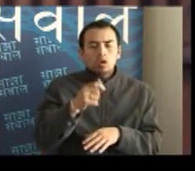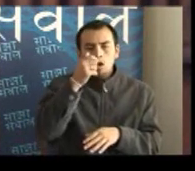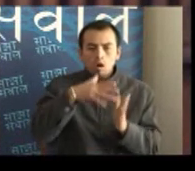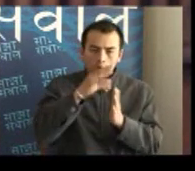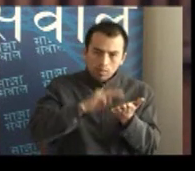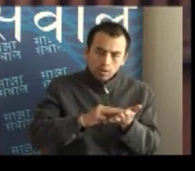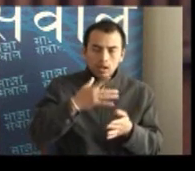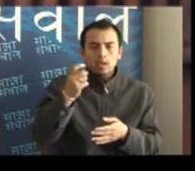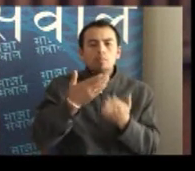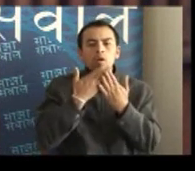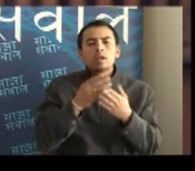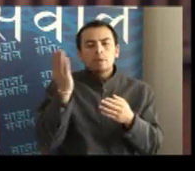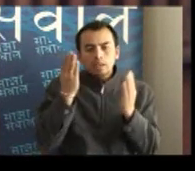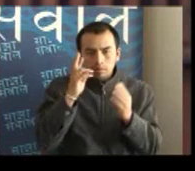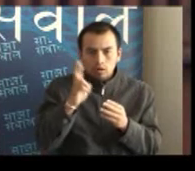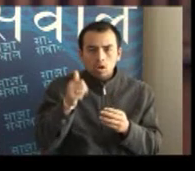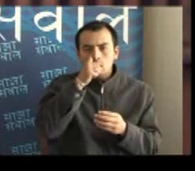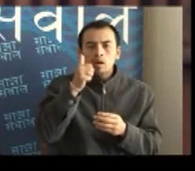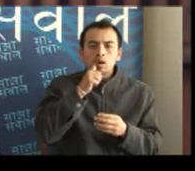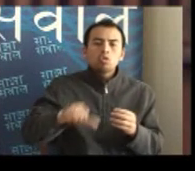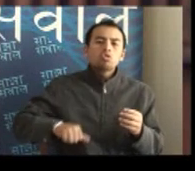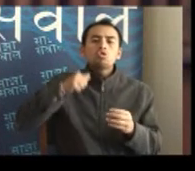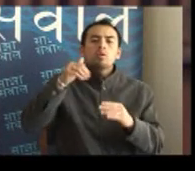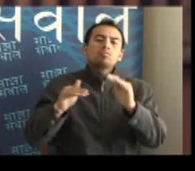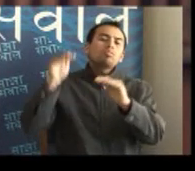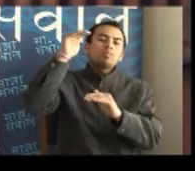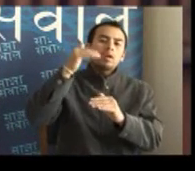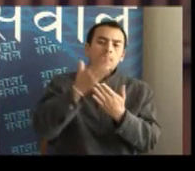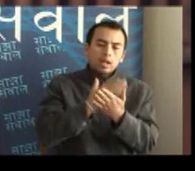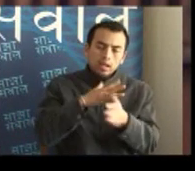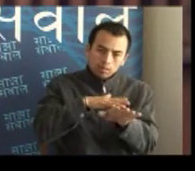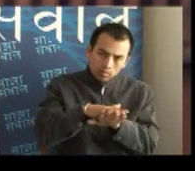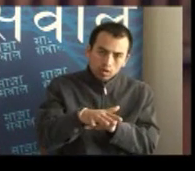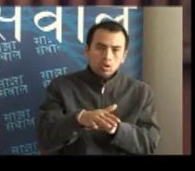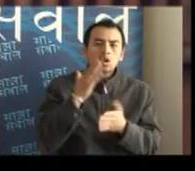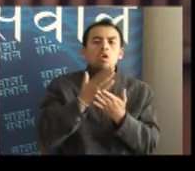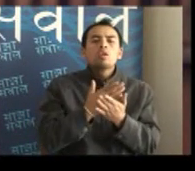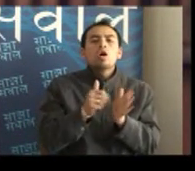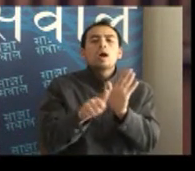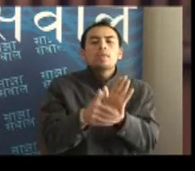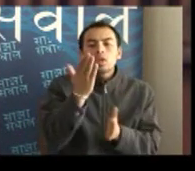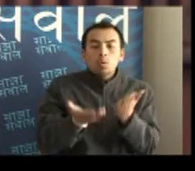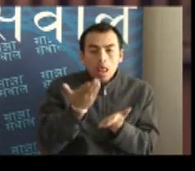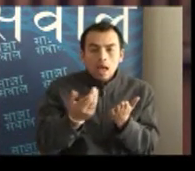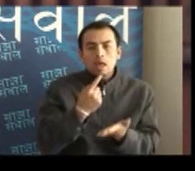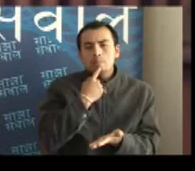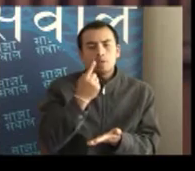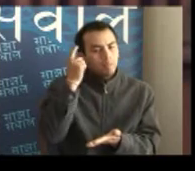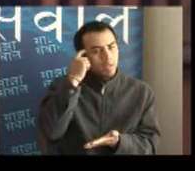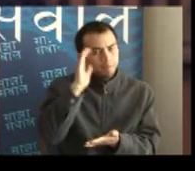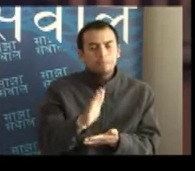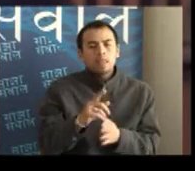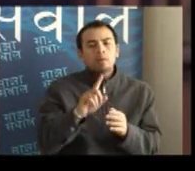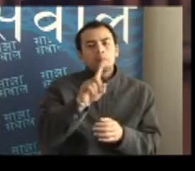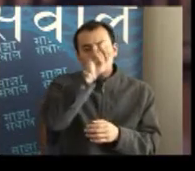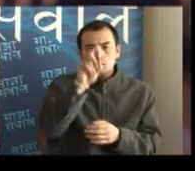बच्चाहरूलाई पढ्ने वातावरण र अभिभावकहरूको जीवनस्तर उठाउने कार्यक्रमहरू चाहिँ कसरी लाने होला भनेर मेरो तपाईँको